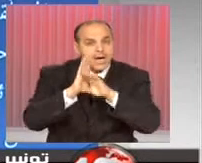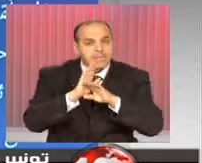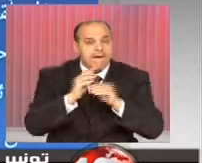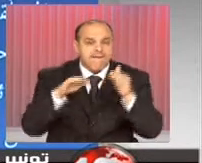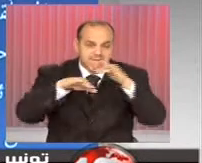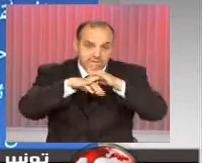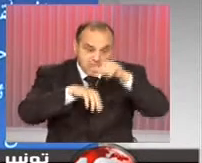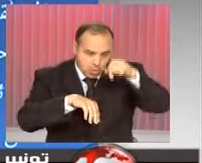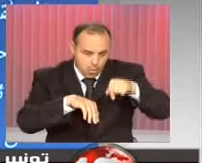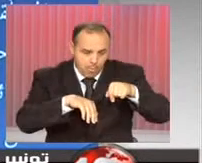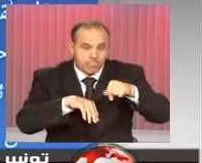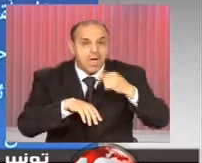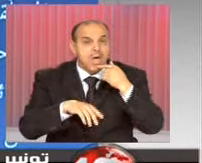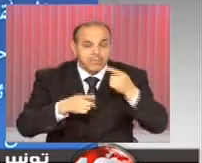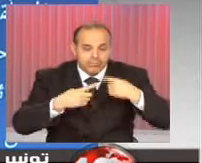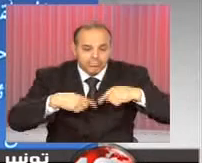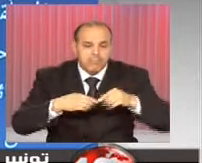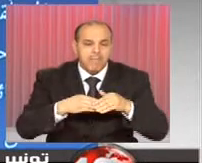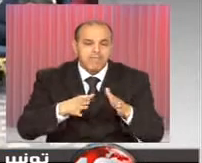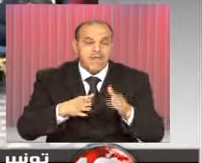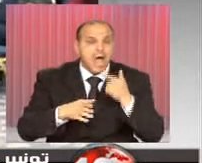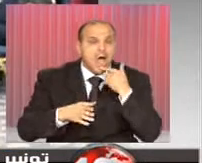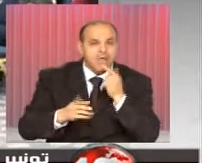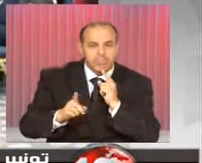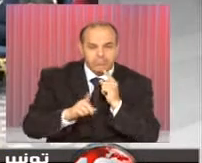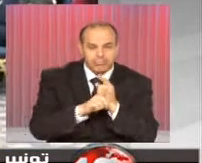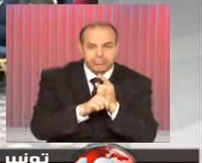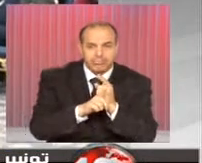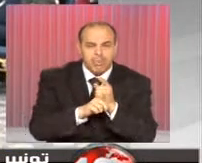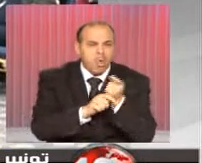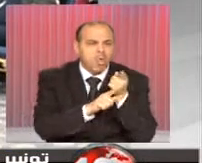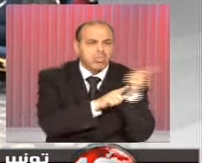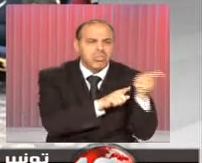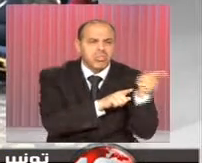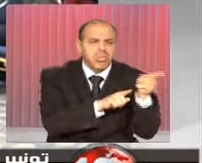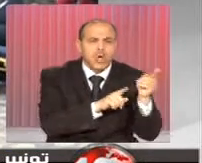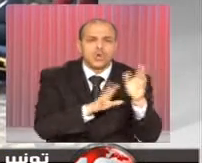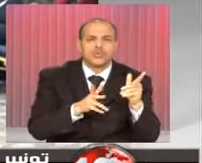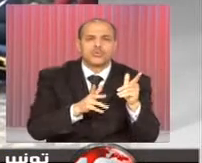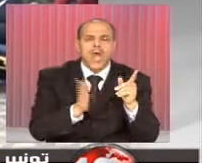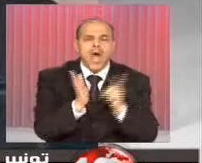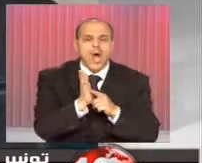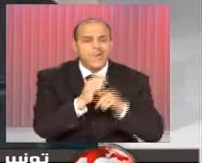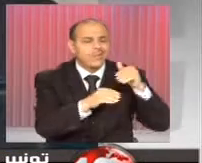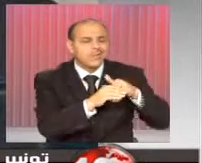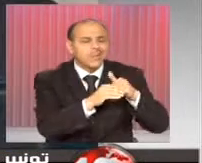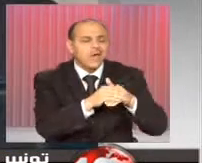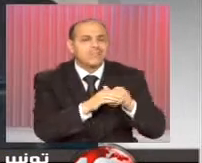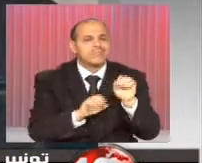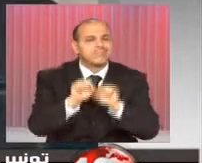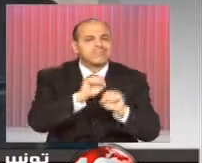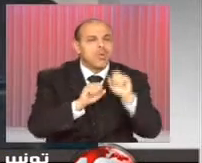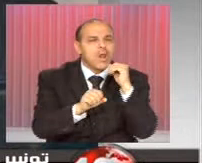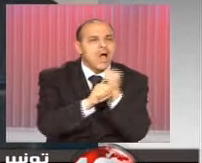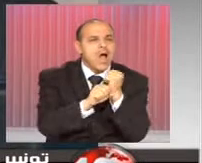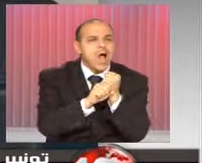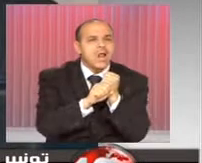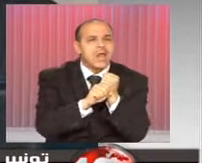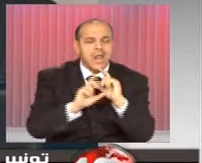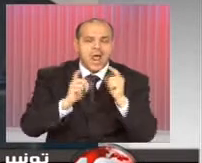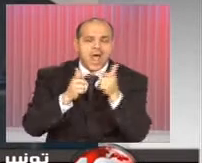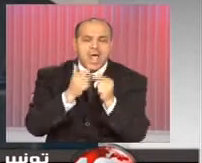اليوم. وخلال جلسة الافتتاح تم التعرض إلى الانتقادات الموجهة إلى القانون الداخلي المنظم لعمل هذه